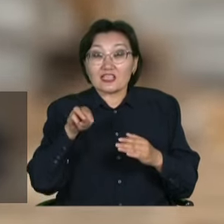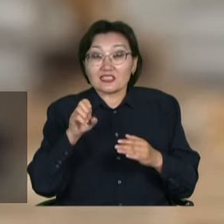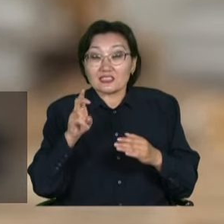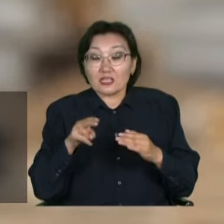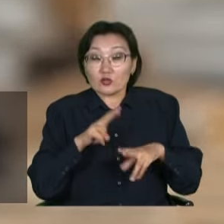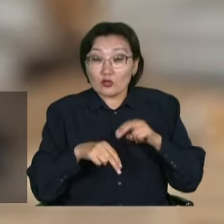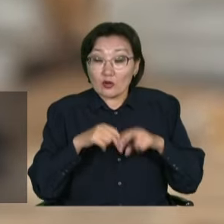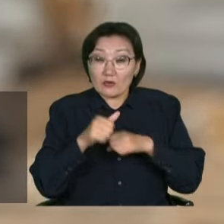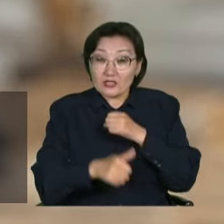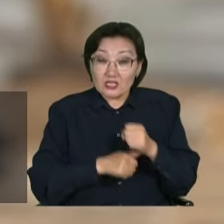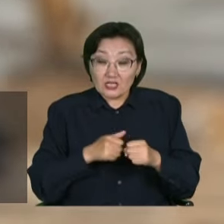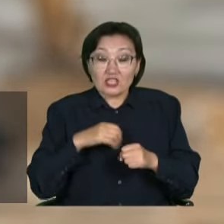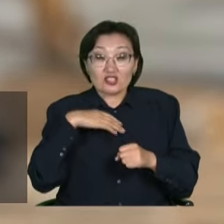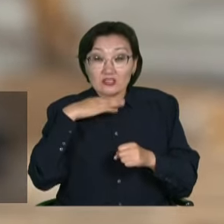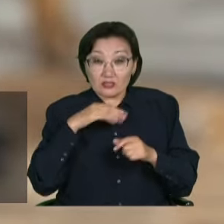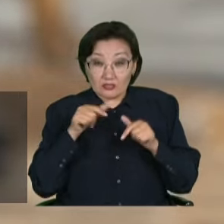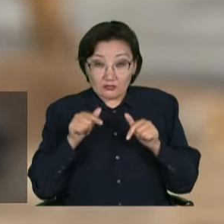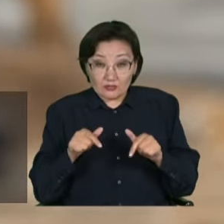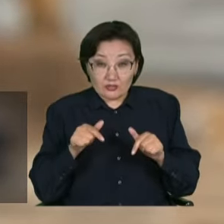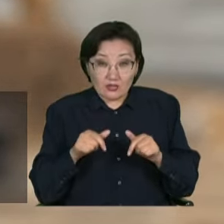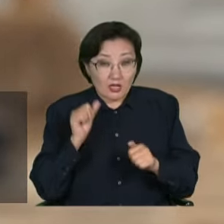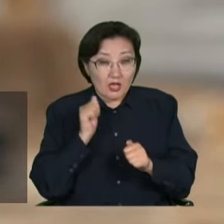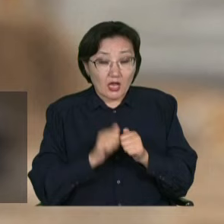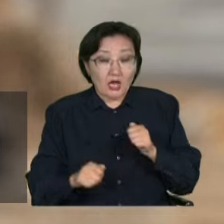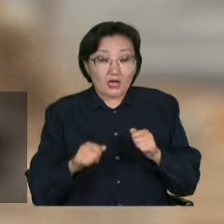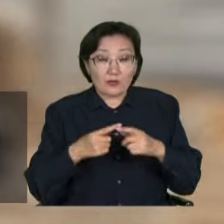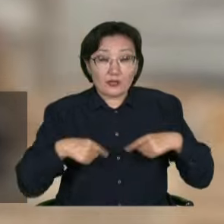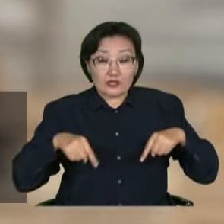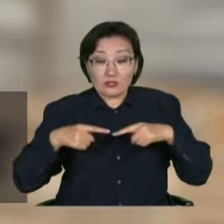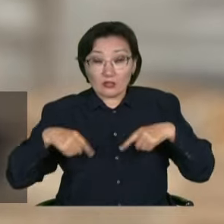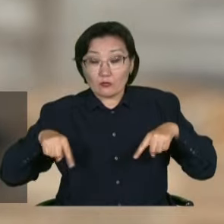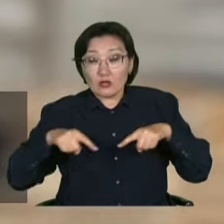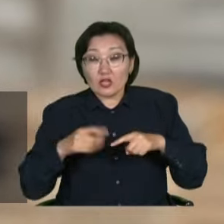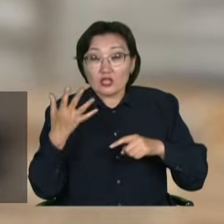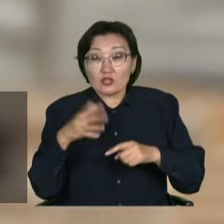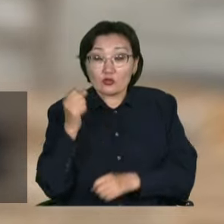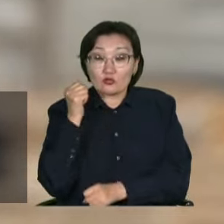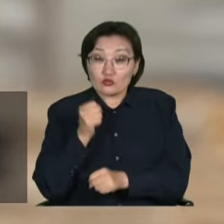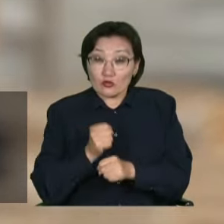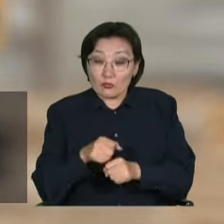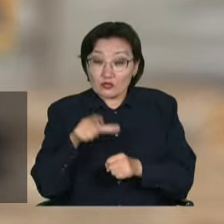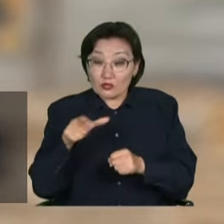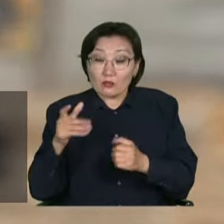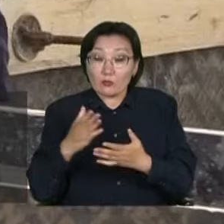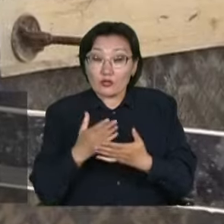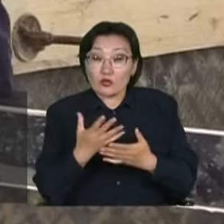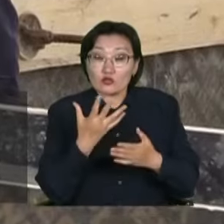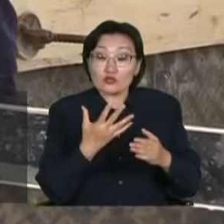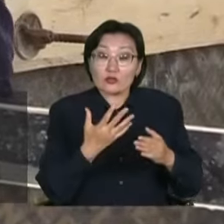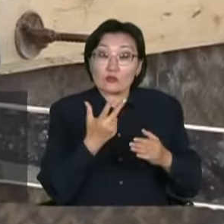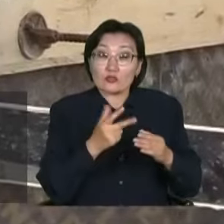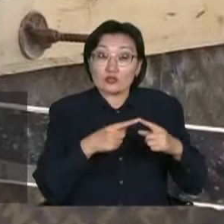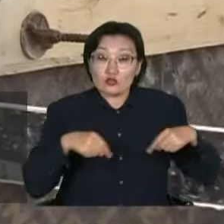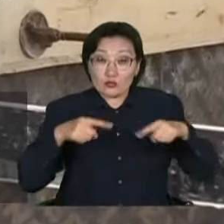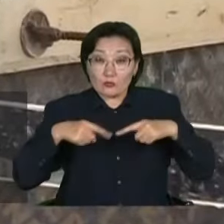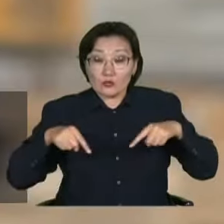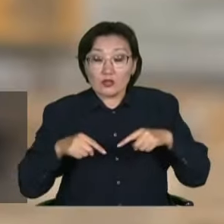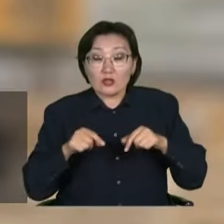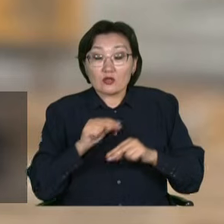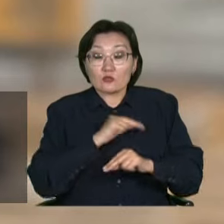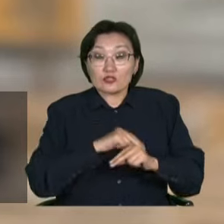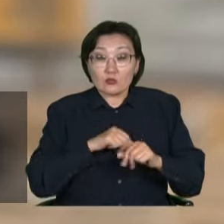материалдары жеткілікті. Мұнда әрбір мекемеде бір 50 жұмысшыдан қамтылған барлығы 3 участокте. Жұмыстар деген ағымдағы